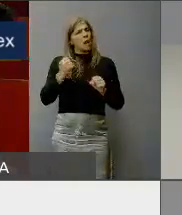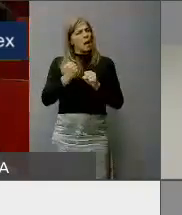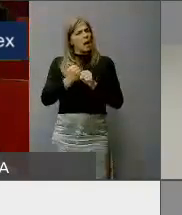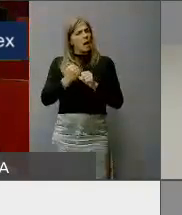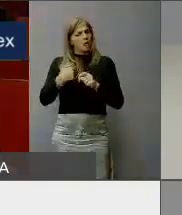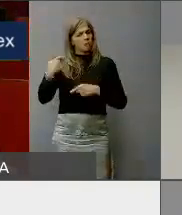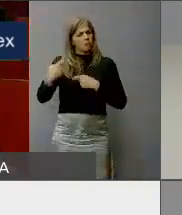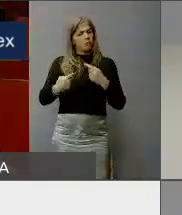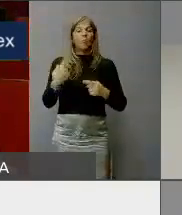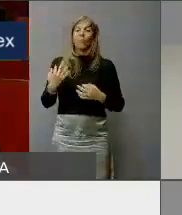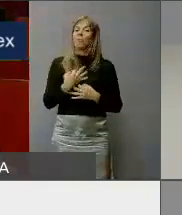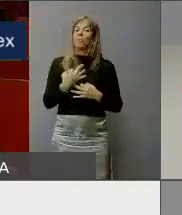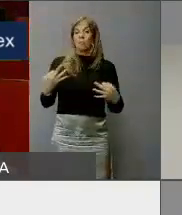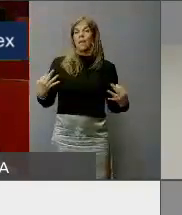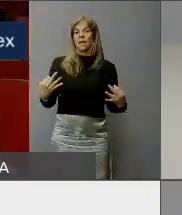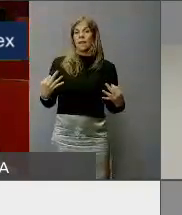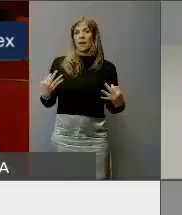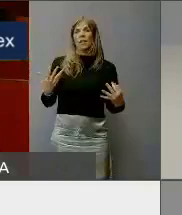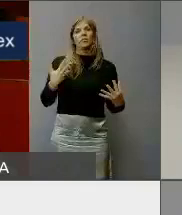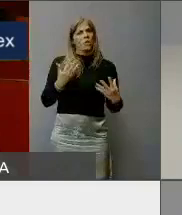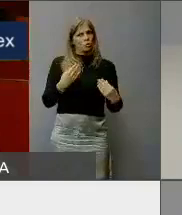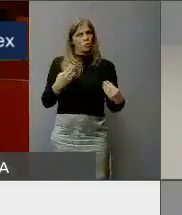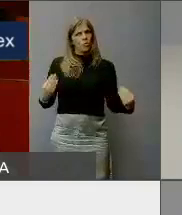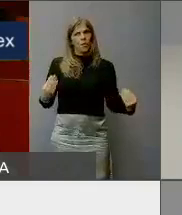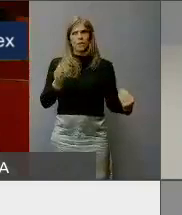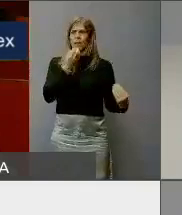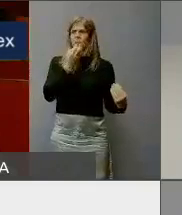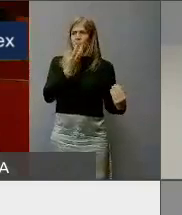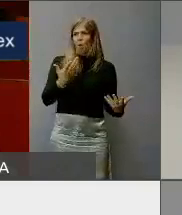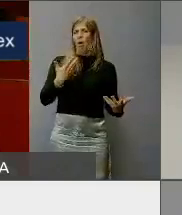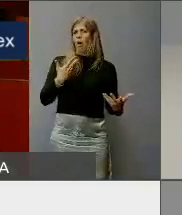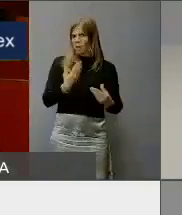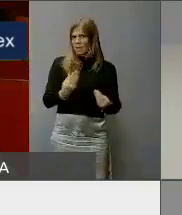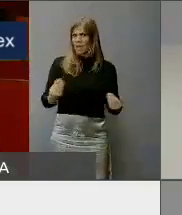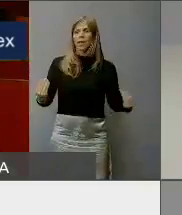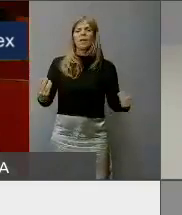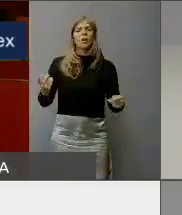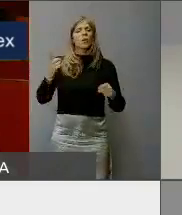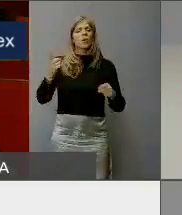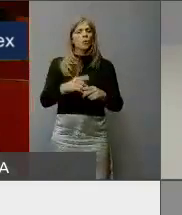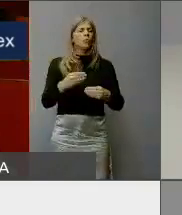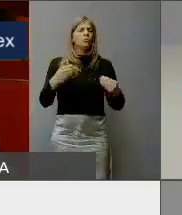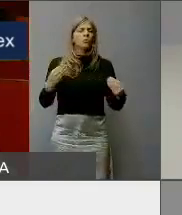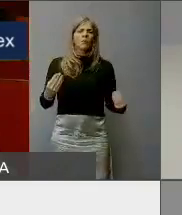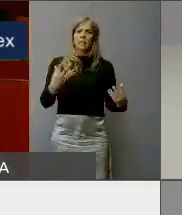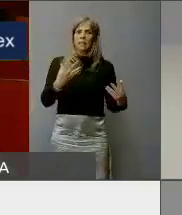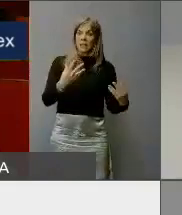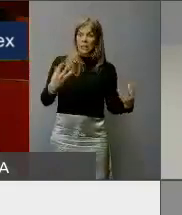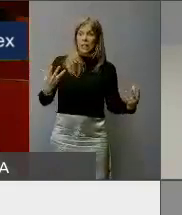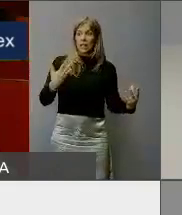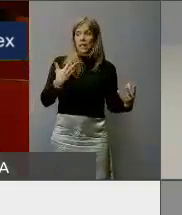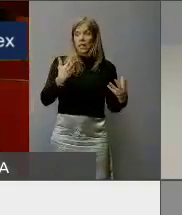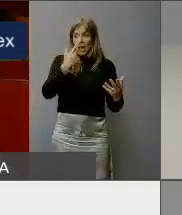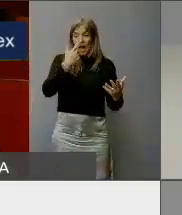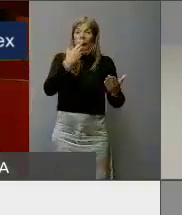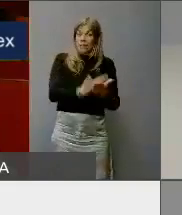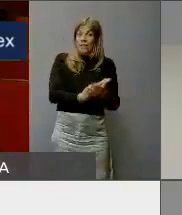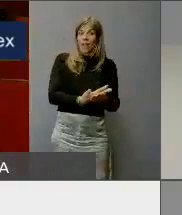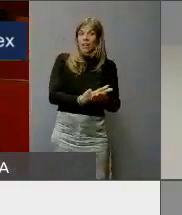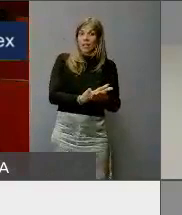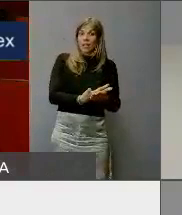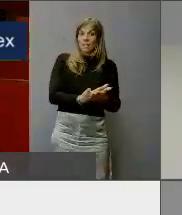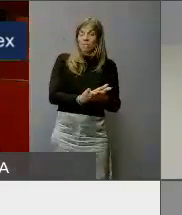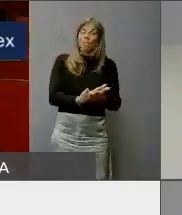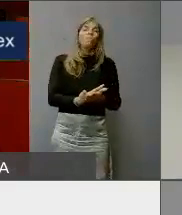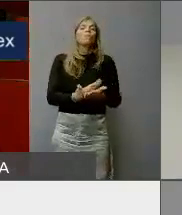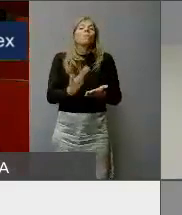che sono tanti con le risorse che mettiamo a disposizione che sono quelle giuste possibilmente ne metteremo